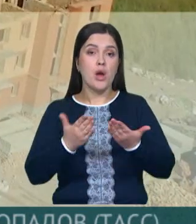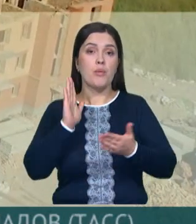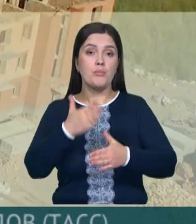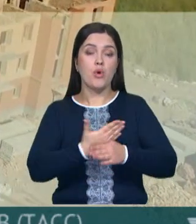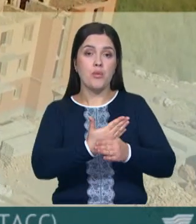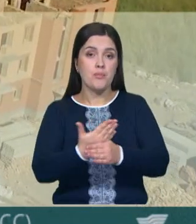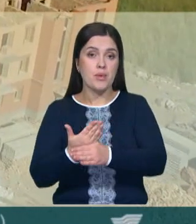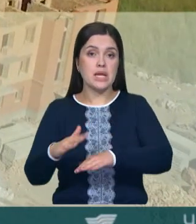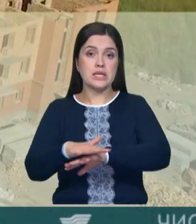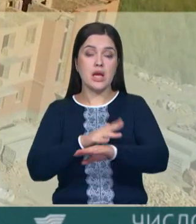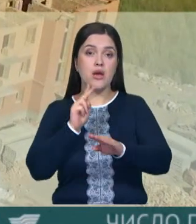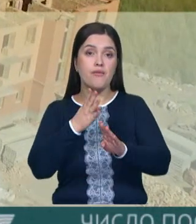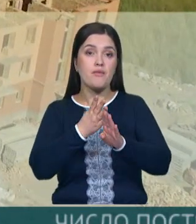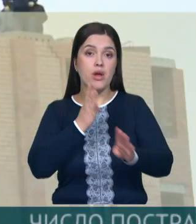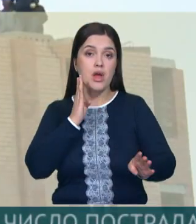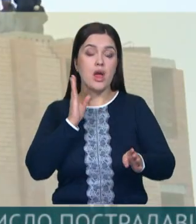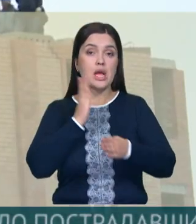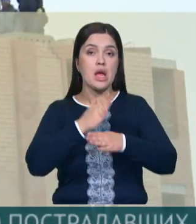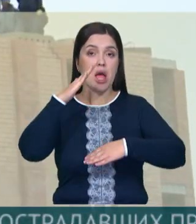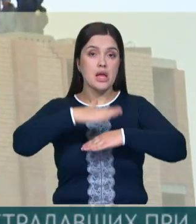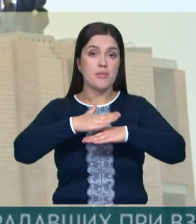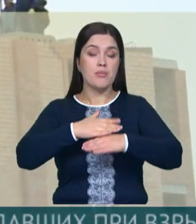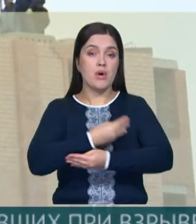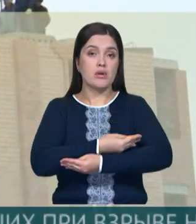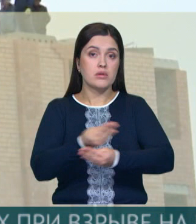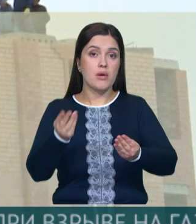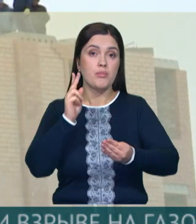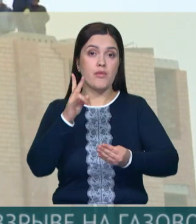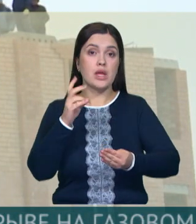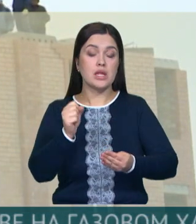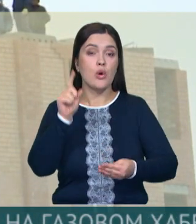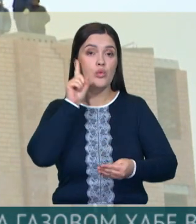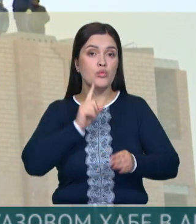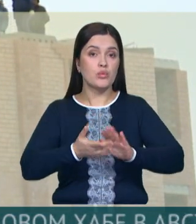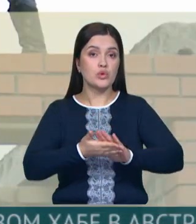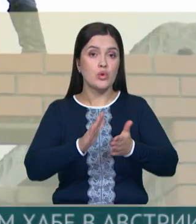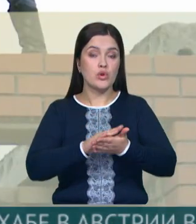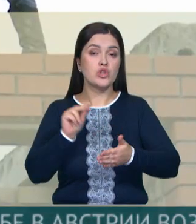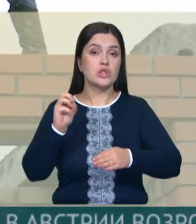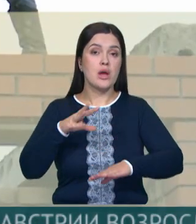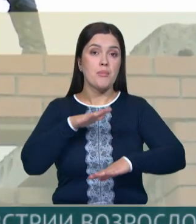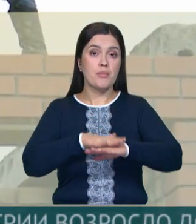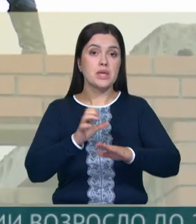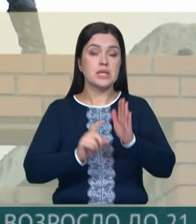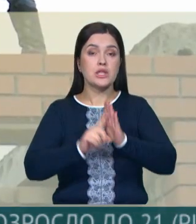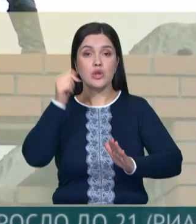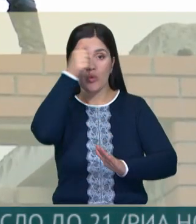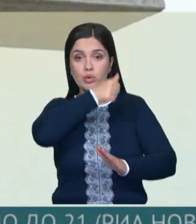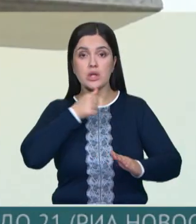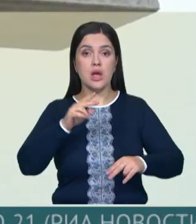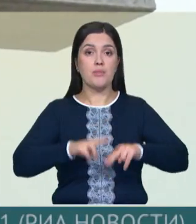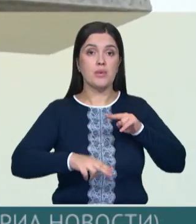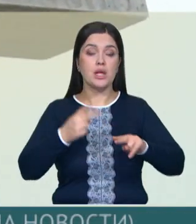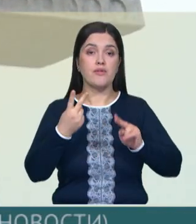социально уязвимых слоев населения. Местный акимат будет предоставлять жилье на более щадящих условиях, нежели банки. С начала